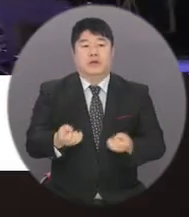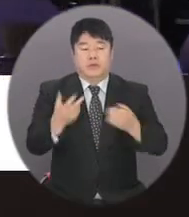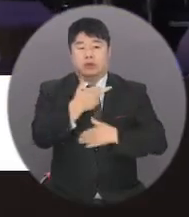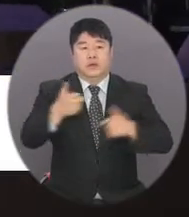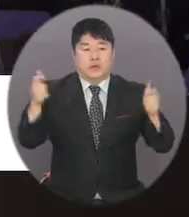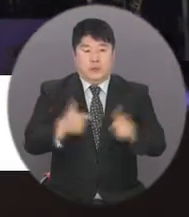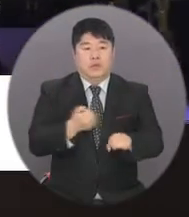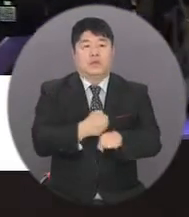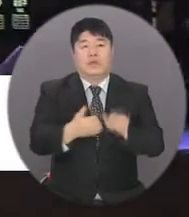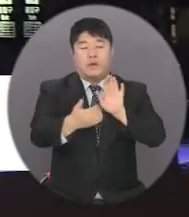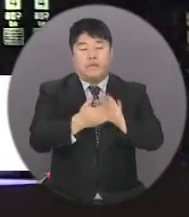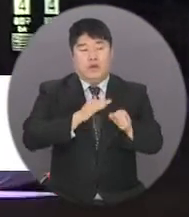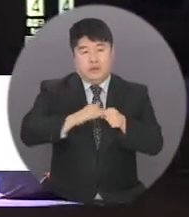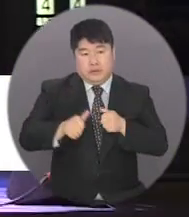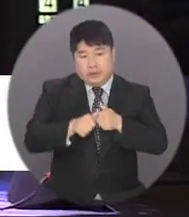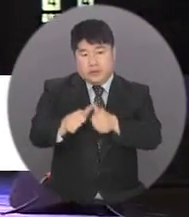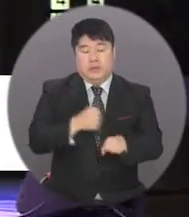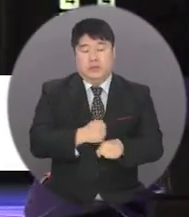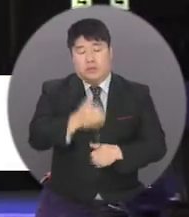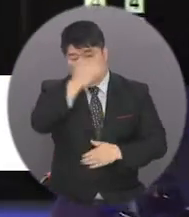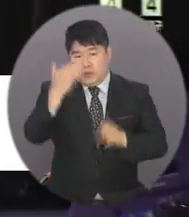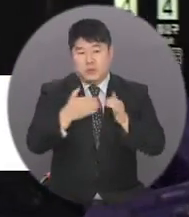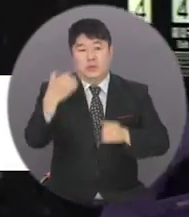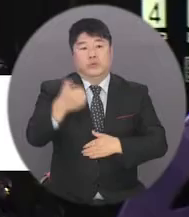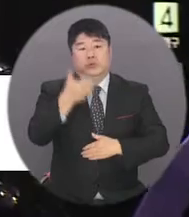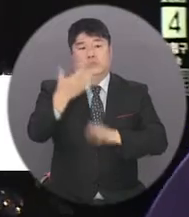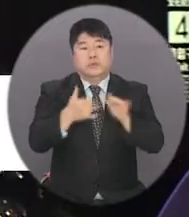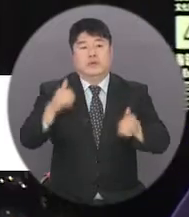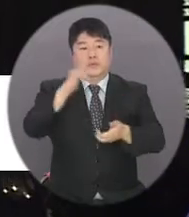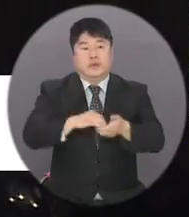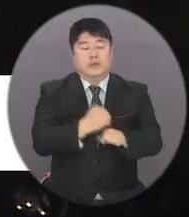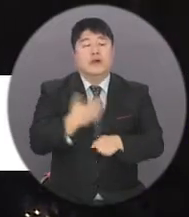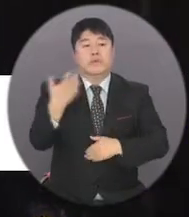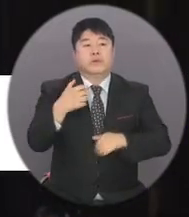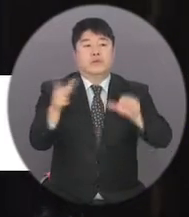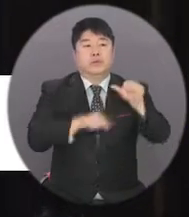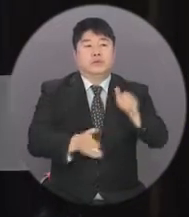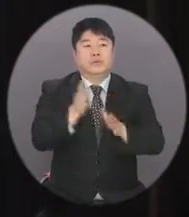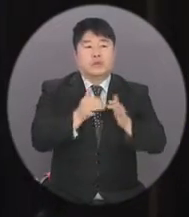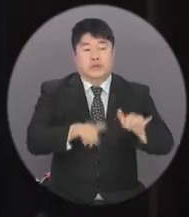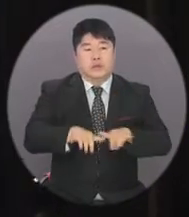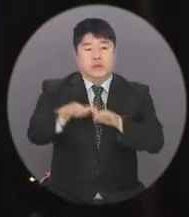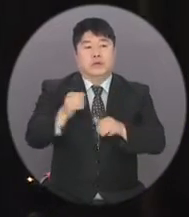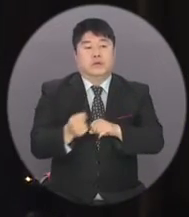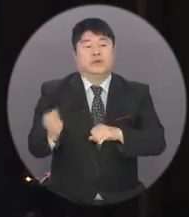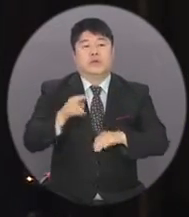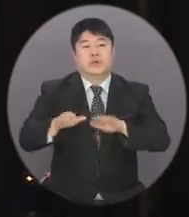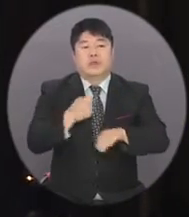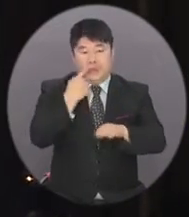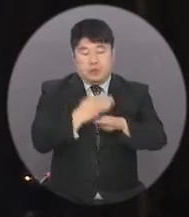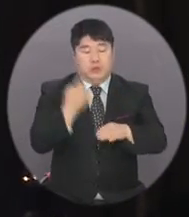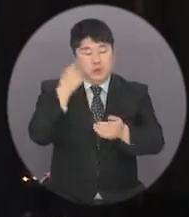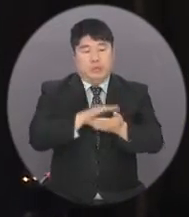축소됐습니다. 방역지침에 따라 관람객 수는 99명으로 제한됐고 80년 5월 시민들의 행진을 재현한 민주평화대행진